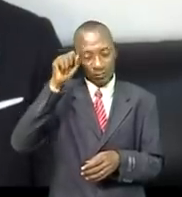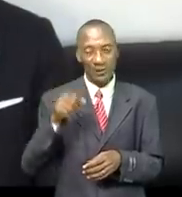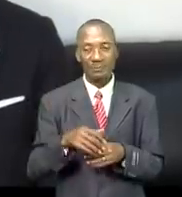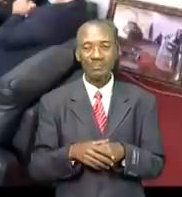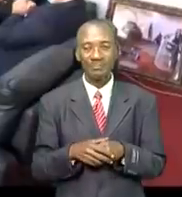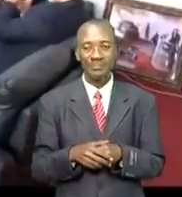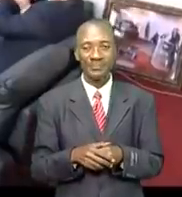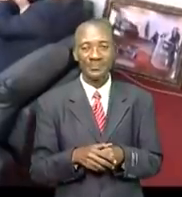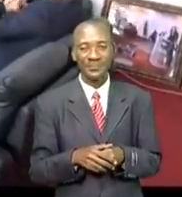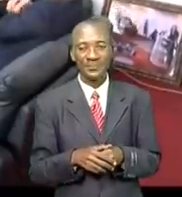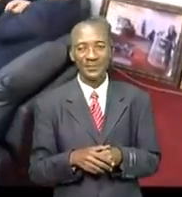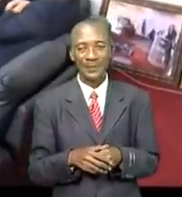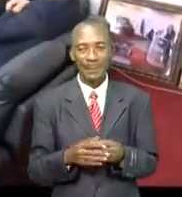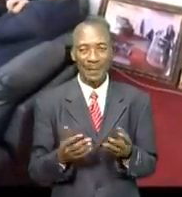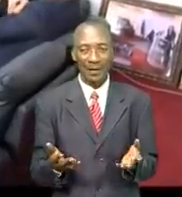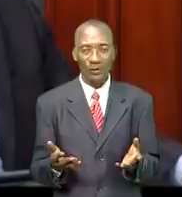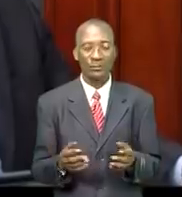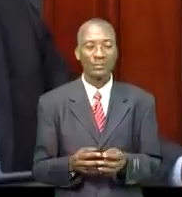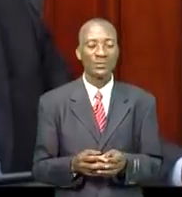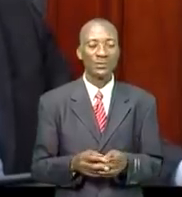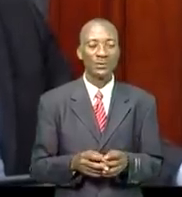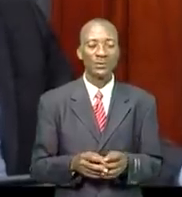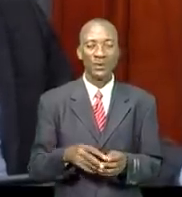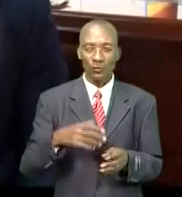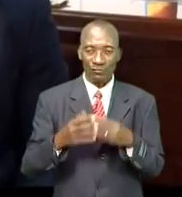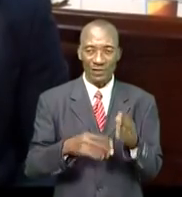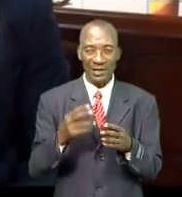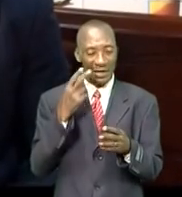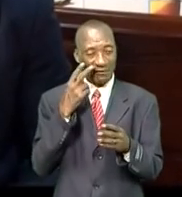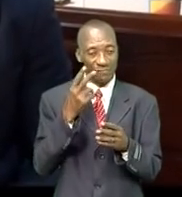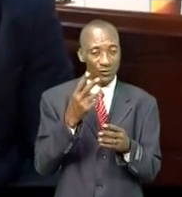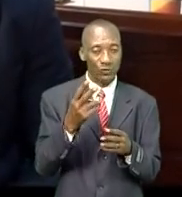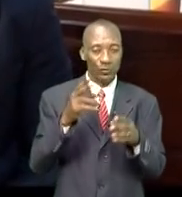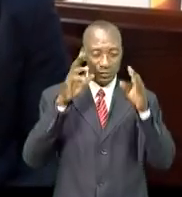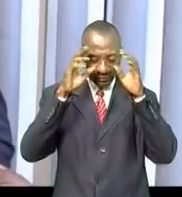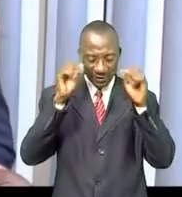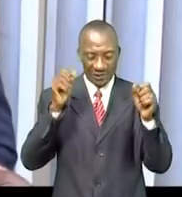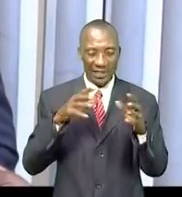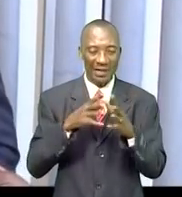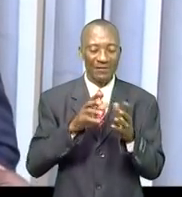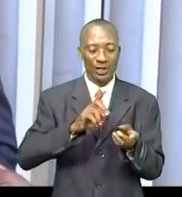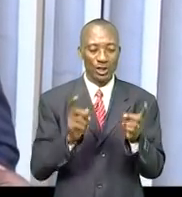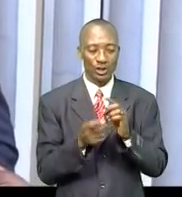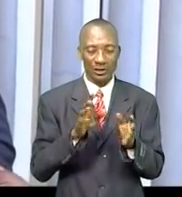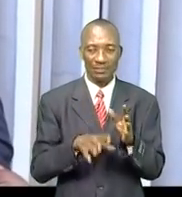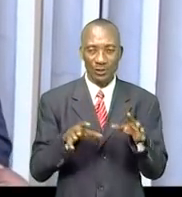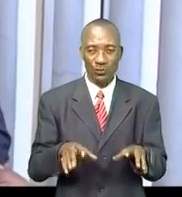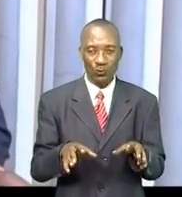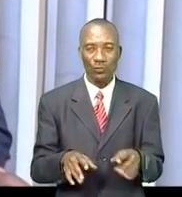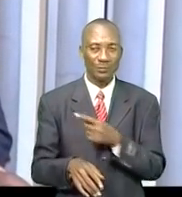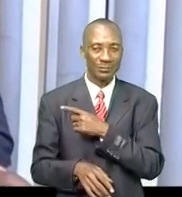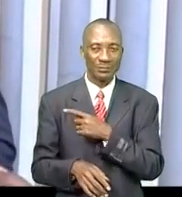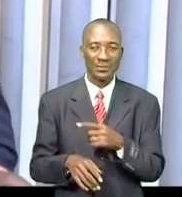congolais incarne à sa place la vision du chef de l'État au sujet de la modernisation de la RDC. Et j'ai trouvé